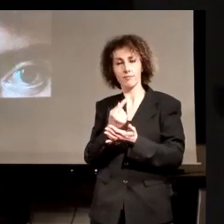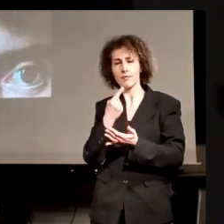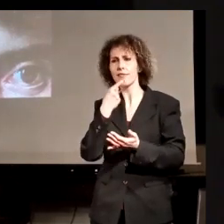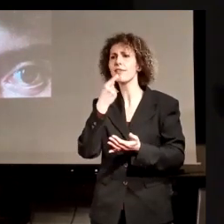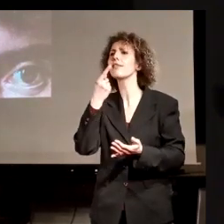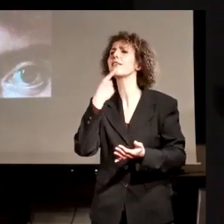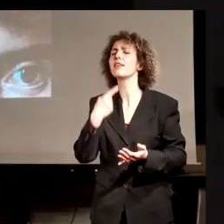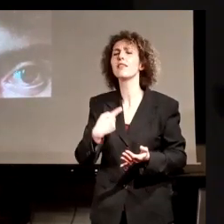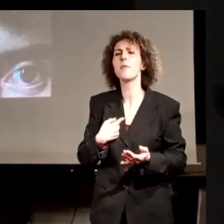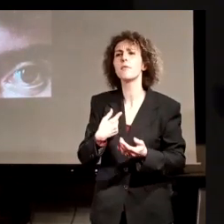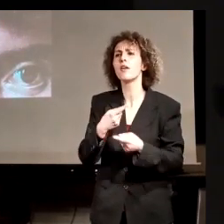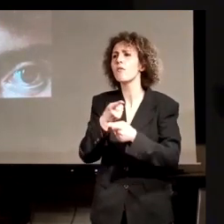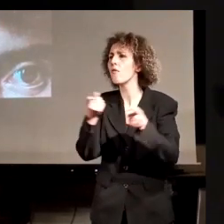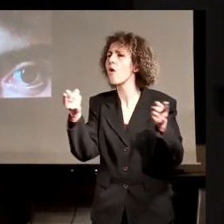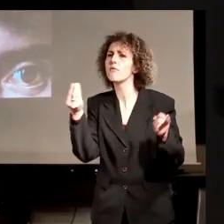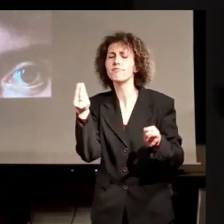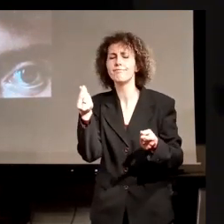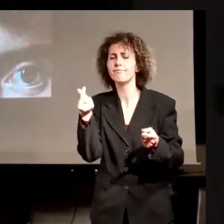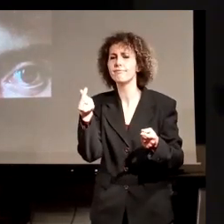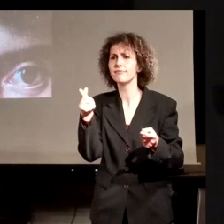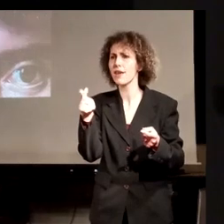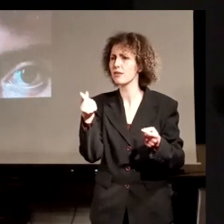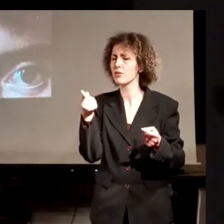il vostro prezzo